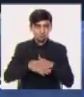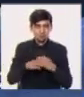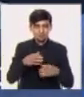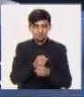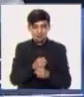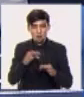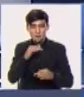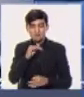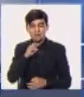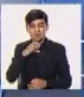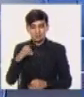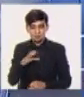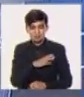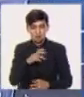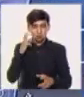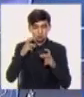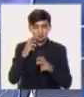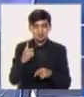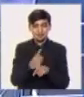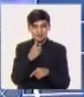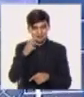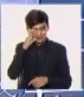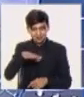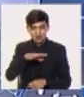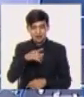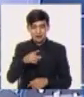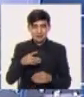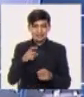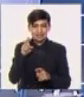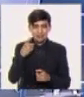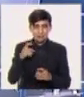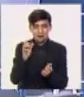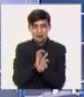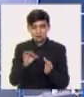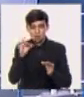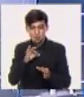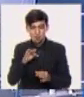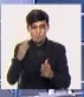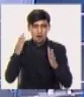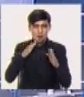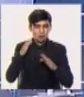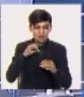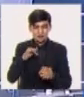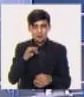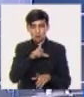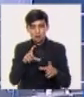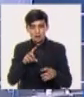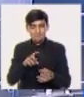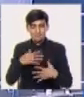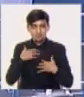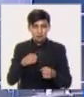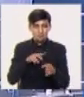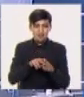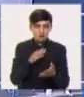сокращения финансирования. Институт единственный в стране изучал влияние химических загрязнений внешней среды на здоровье людей, но